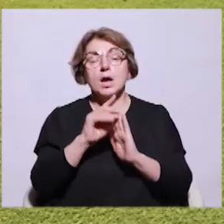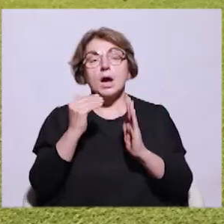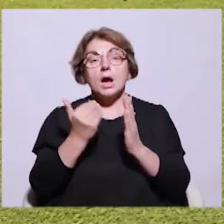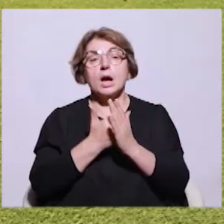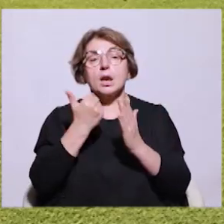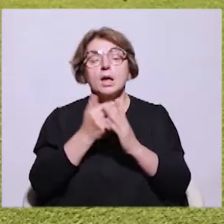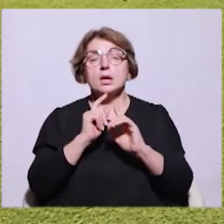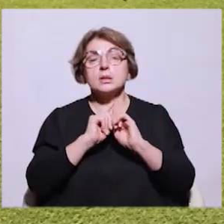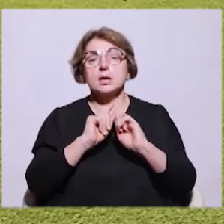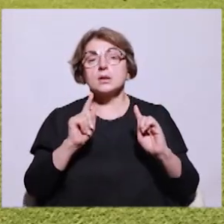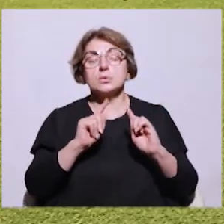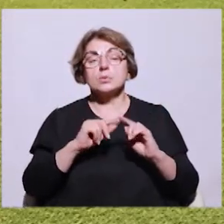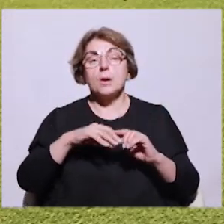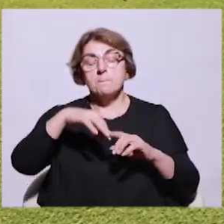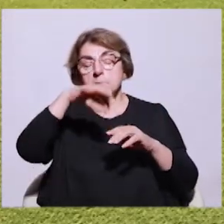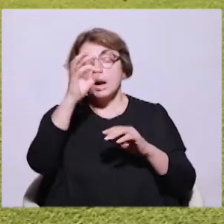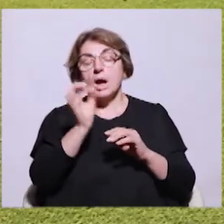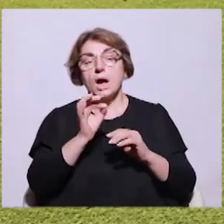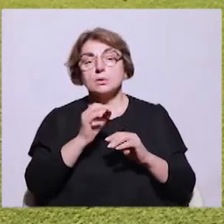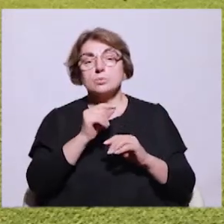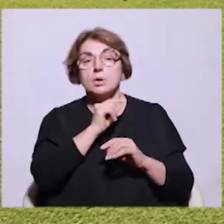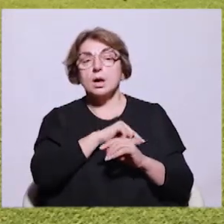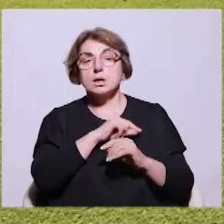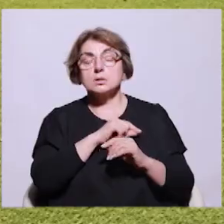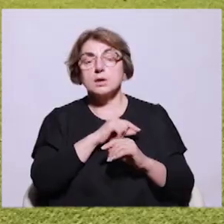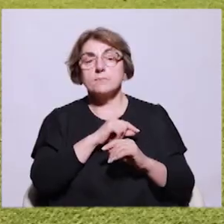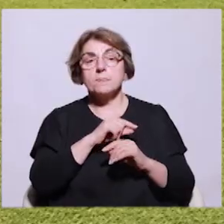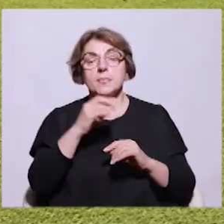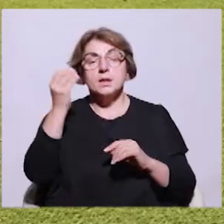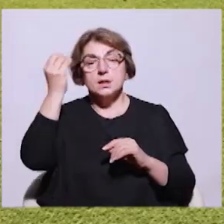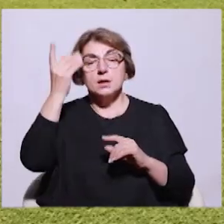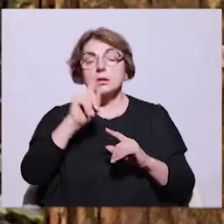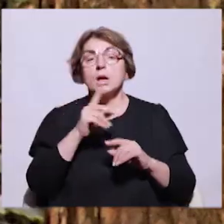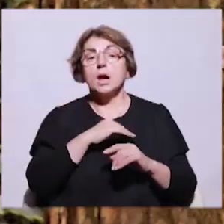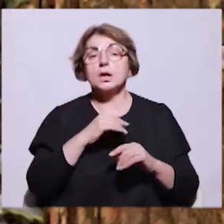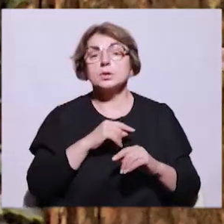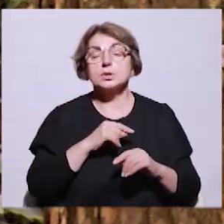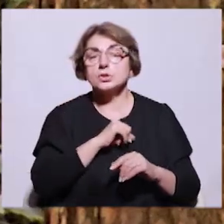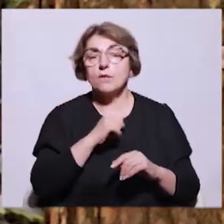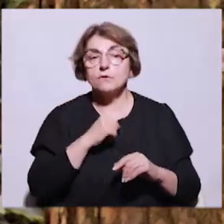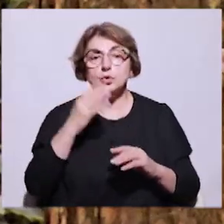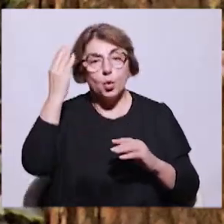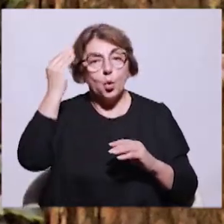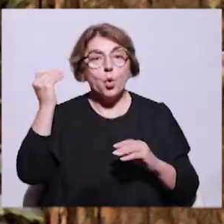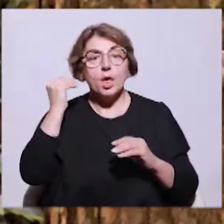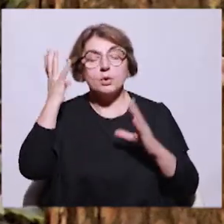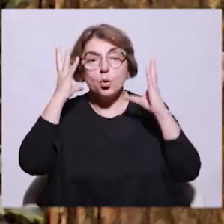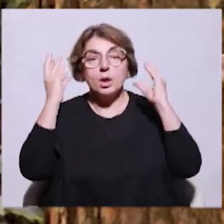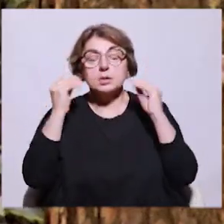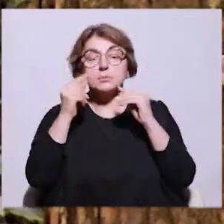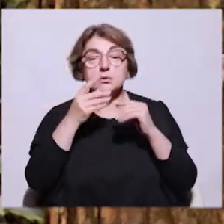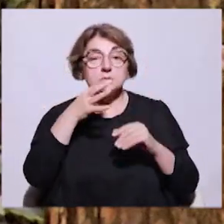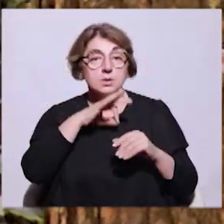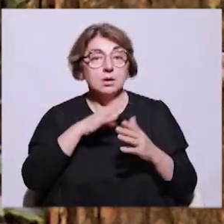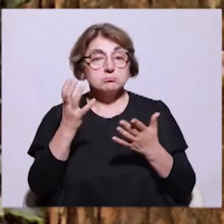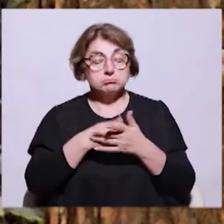და განსხვავებულ მხატვრულ სტილს. რაქნესია თვითონ ჰოლანდიელებმა. ჰოლანდიელებმაც დიდი სარგებელი